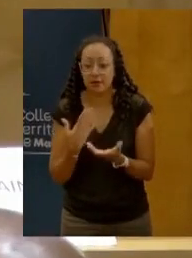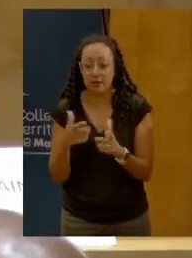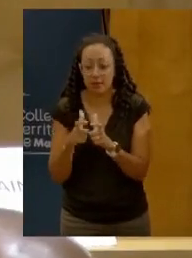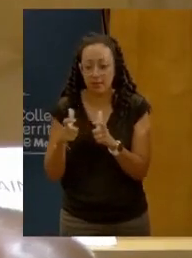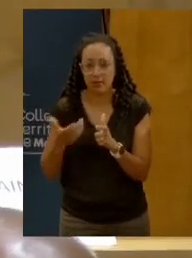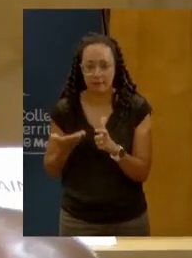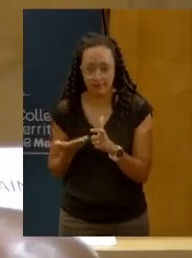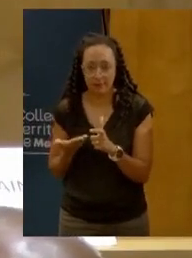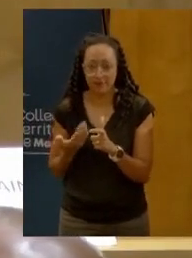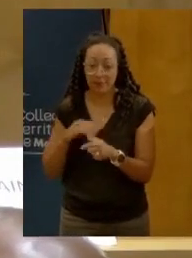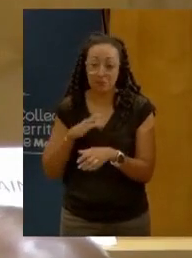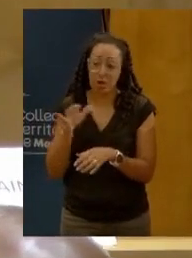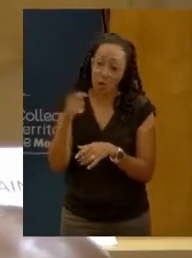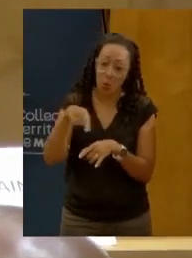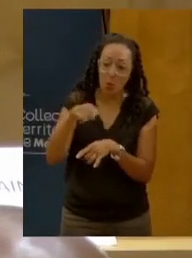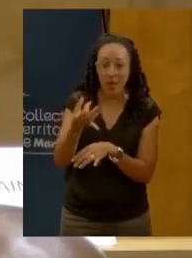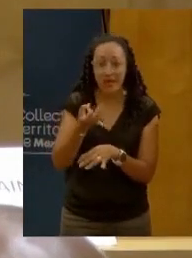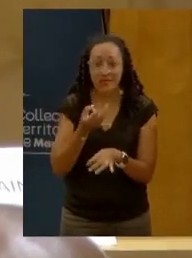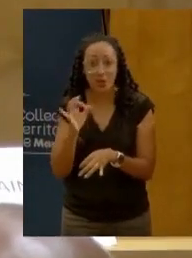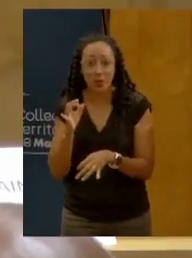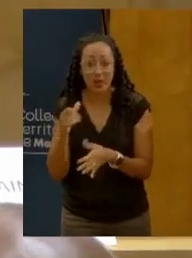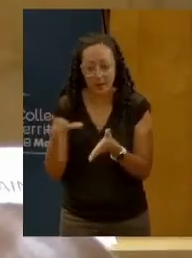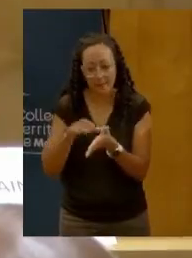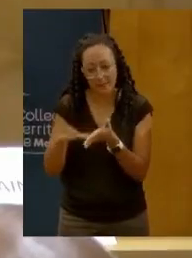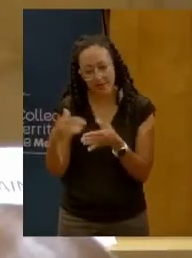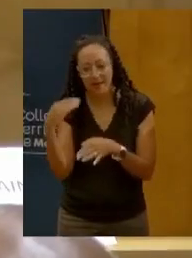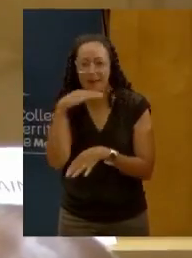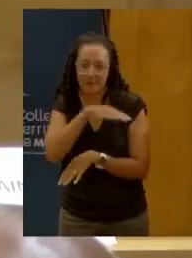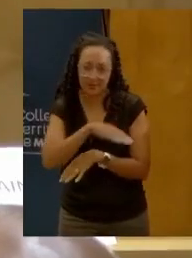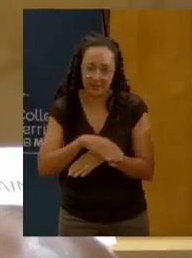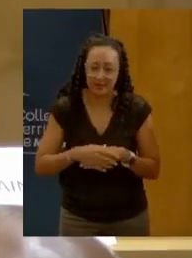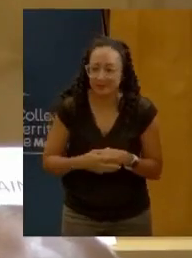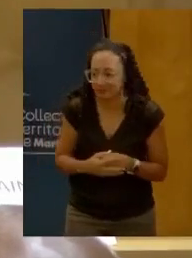parce qu'ils nous disent, là, au moins, nous sommes payés très rapidement.